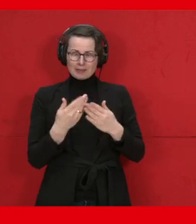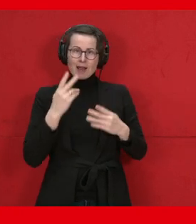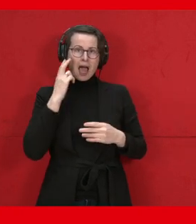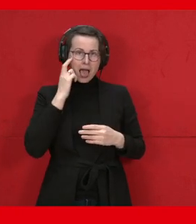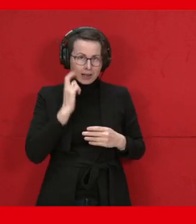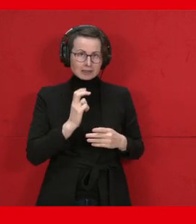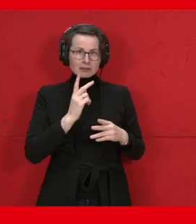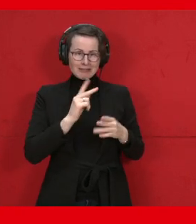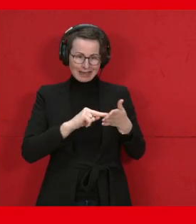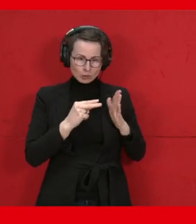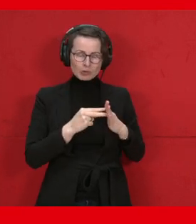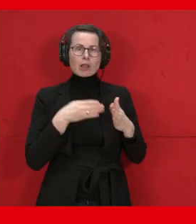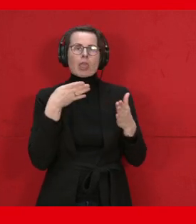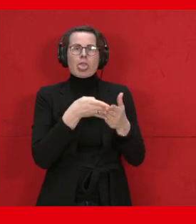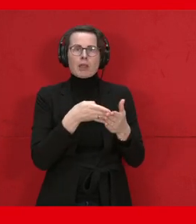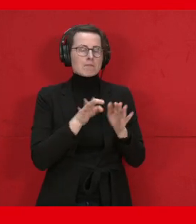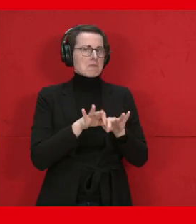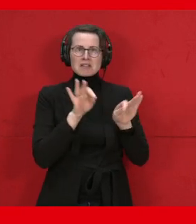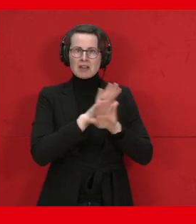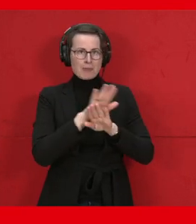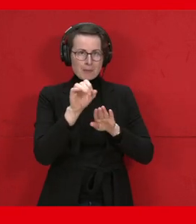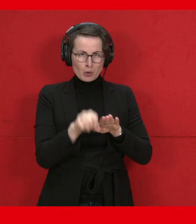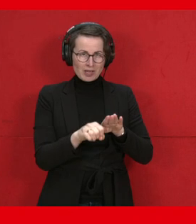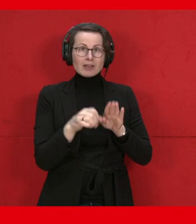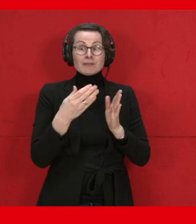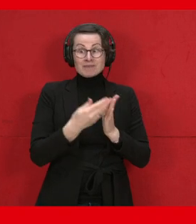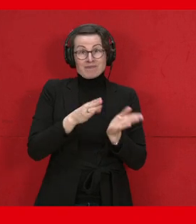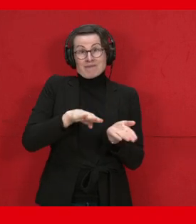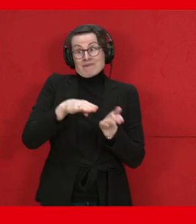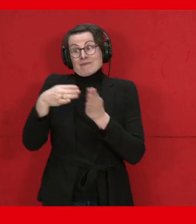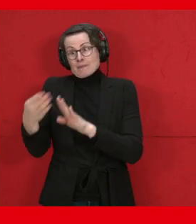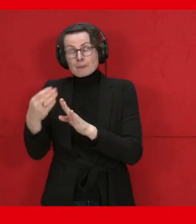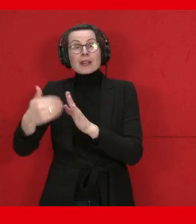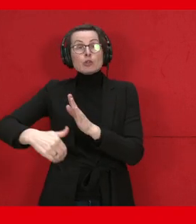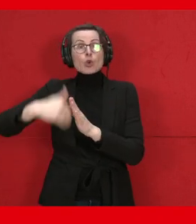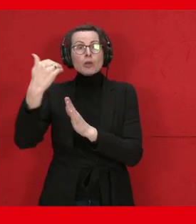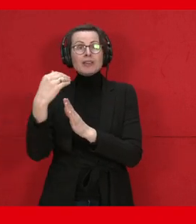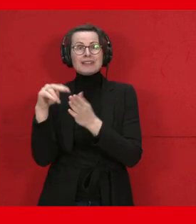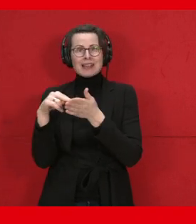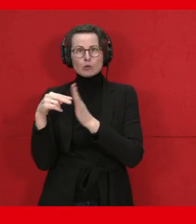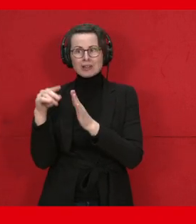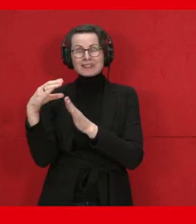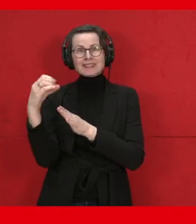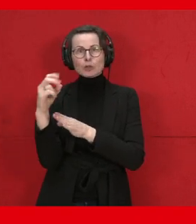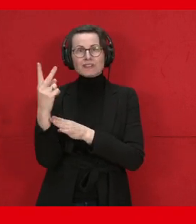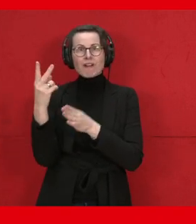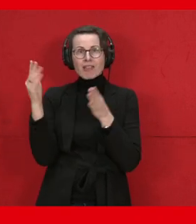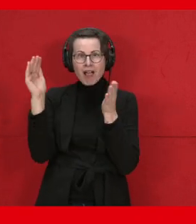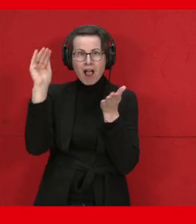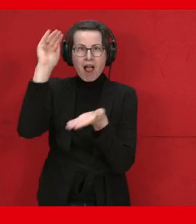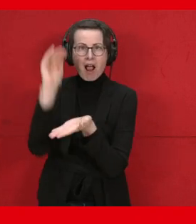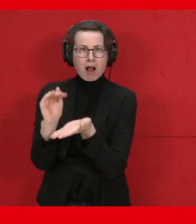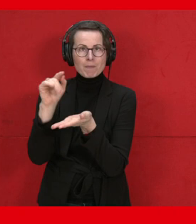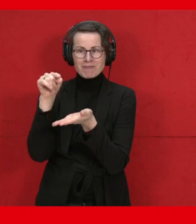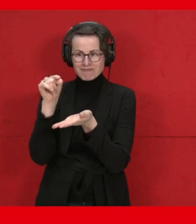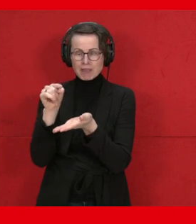nach vorne betrachtet, erfolgsentscheidend ist, dass die neuen CO2-armen Technologien für die Transformation wirtschaftlich